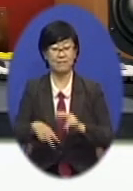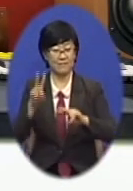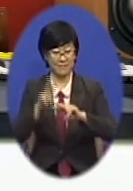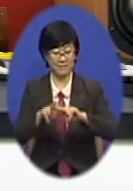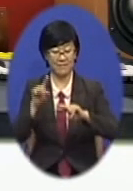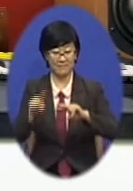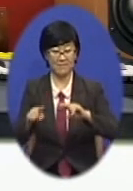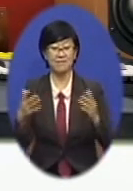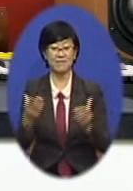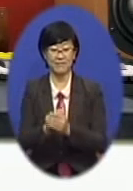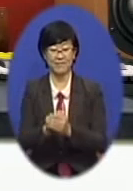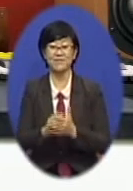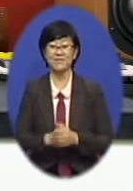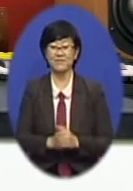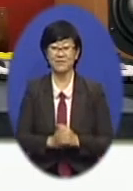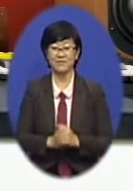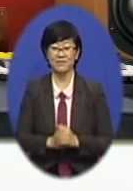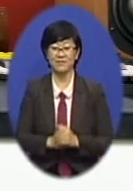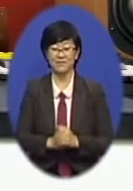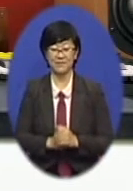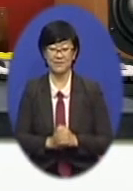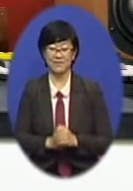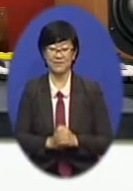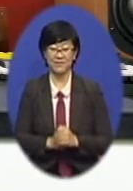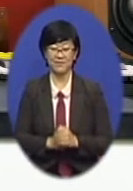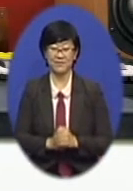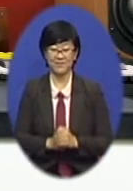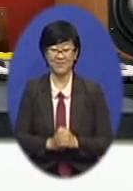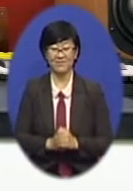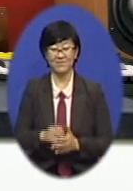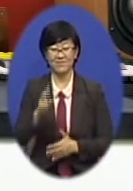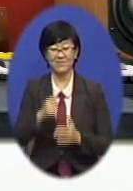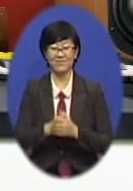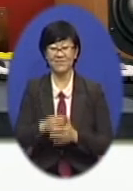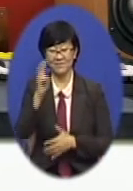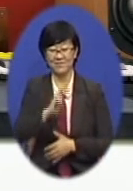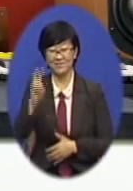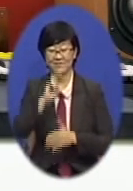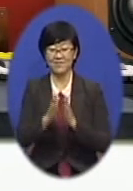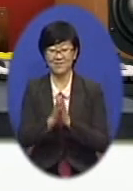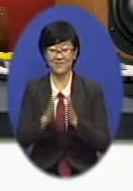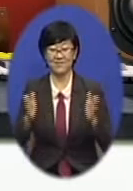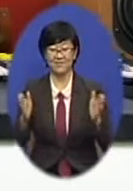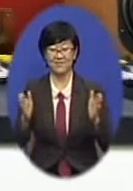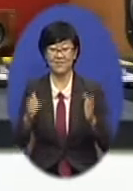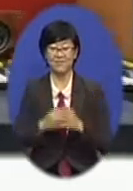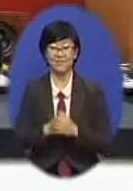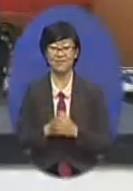우물정자 부탁드리겠습니다. 네, 음악 드리겠습니다. 아이, 좋아라. 음악